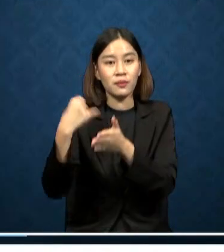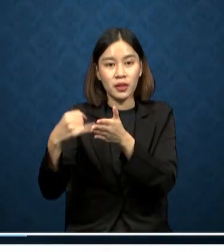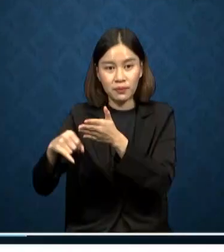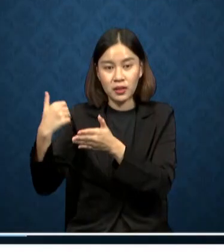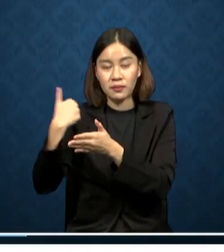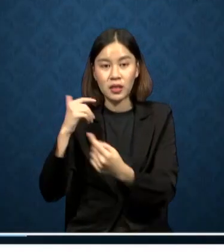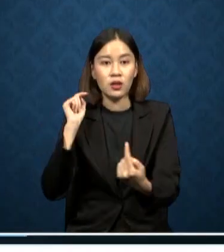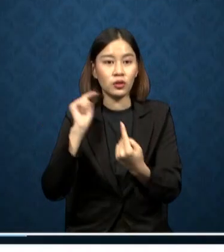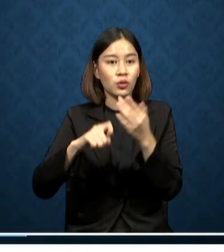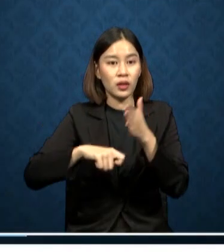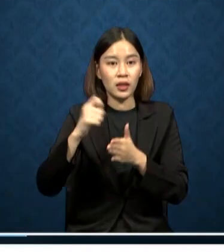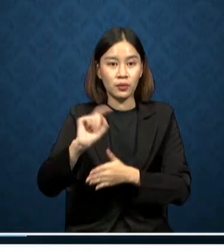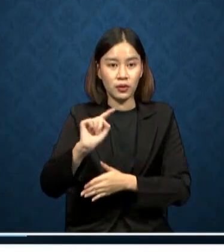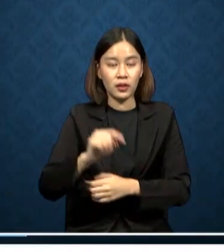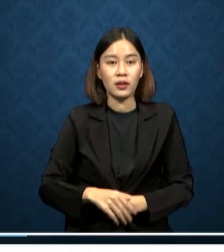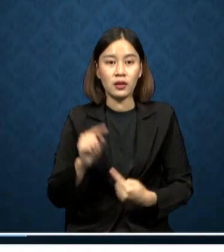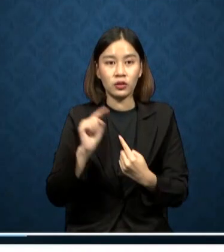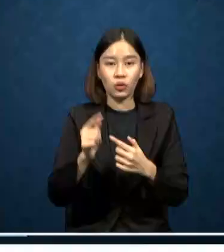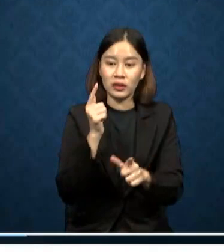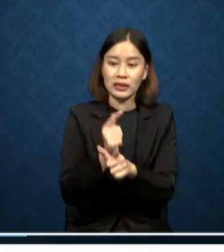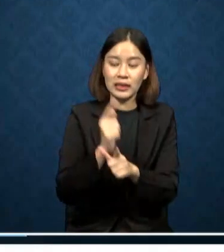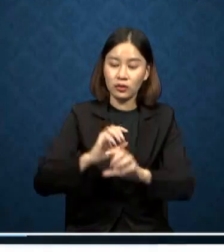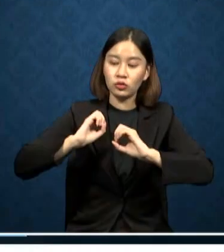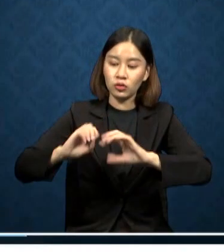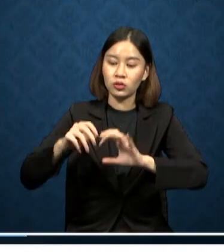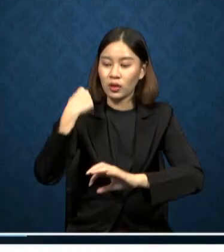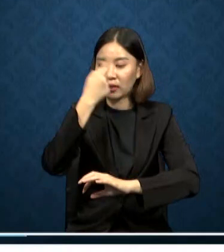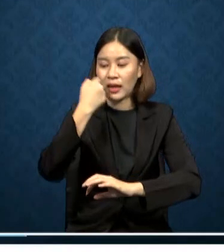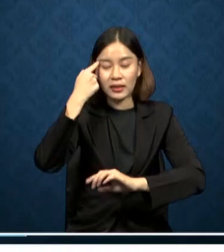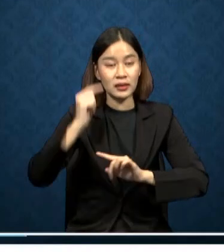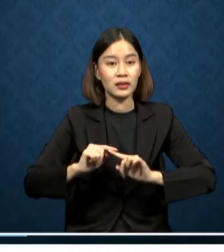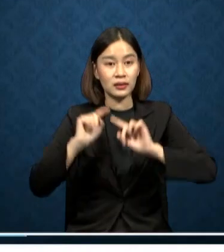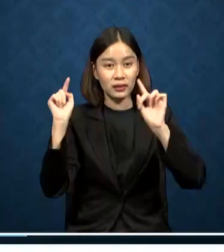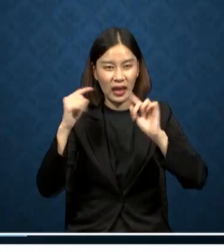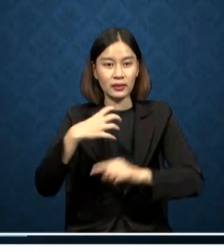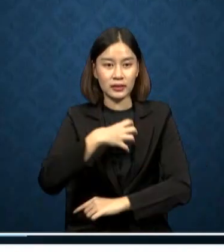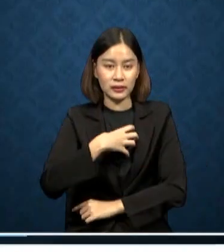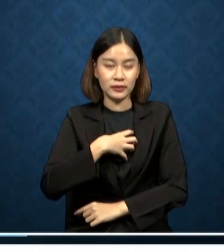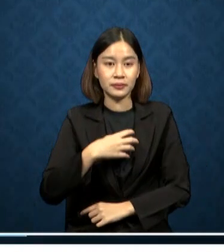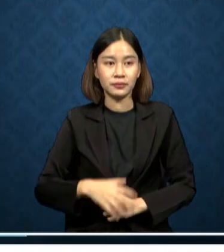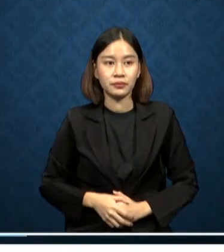และสอดค้อง กังิ่ไขการบุ้มเพราะที่กรุผู้วเหตุตากต้องการ